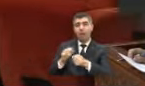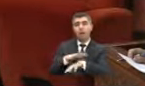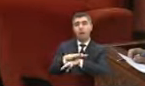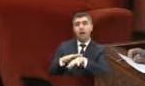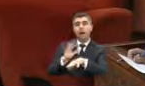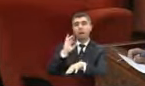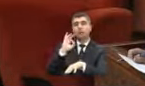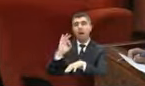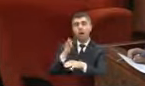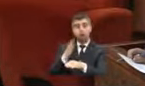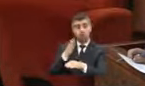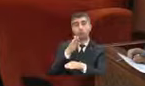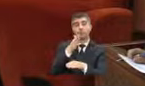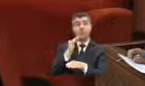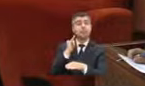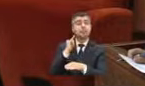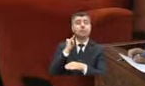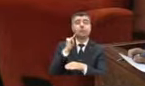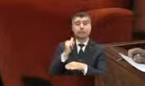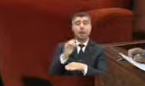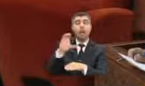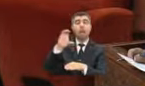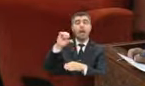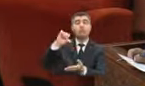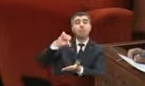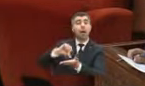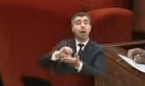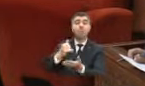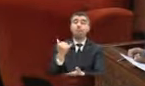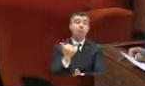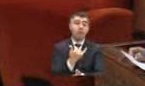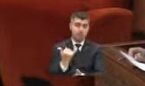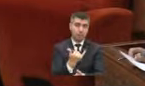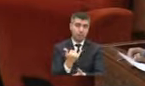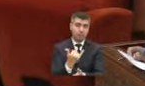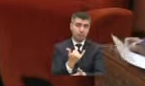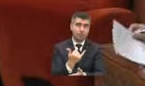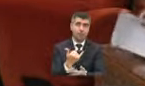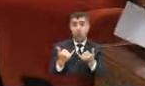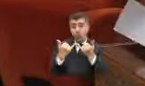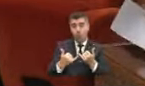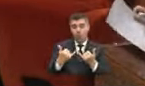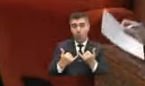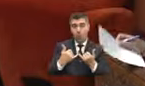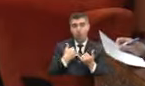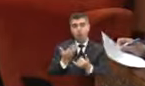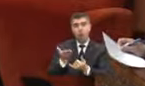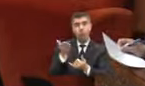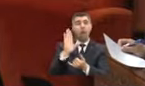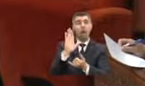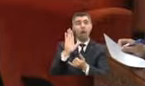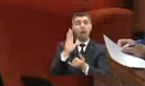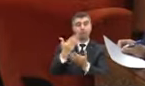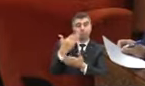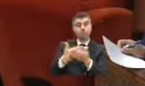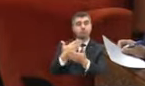جدا، وخصوصا ديال الدار البيضاء على وجه الخصوص اللي اليوم عنده دراسة متكاملة، هي حصلت على غير